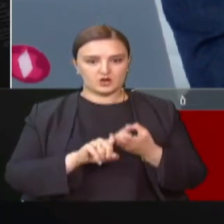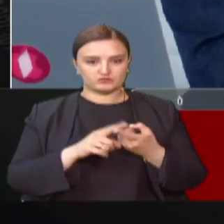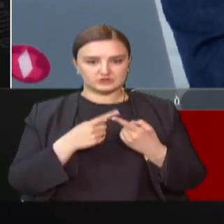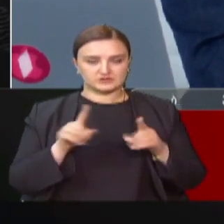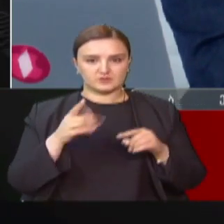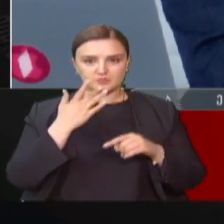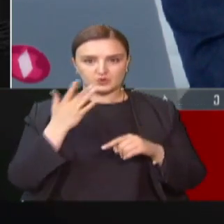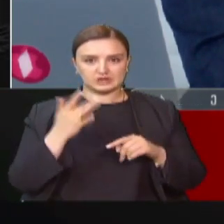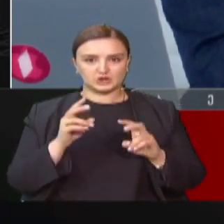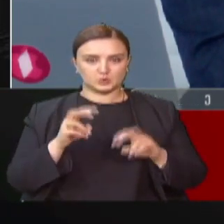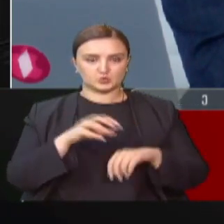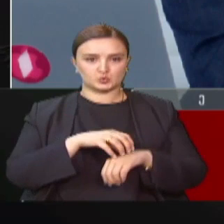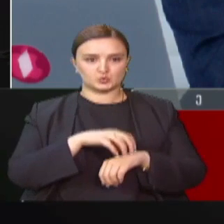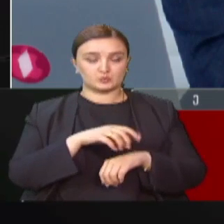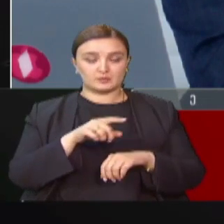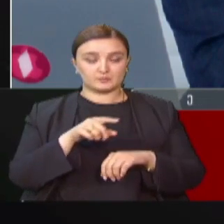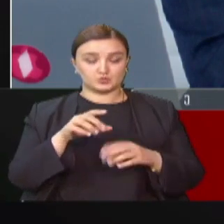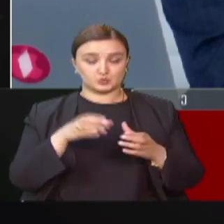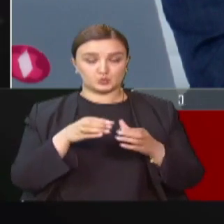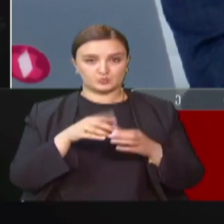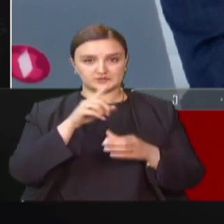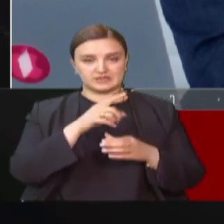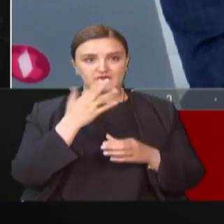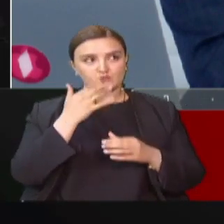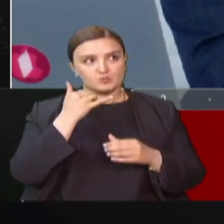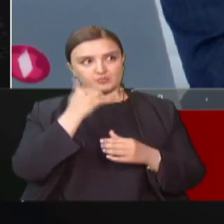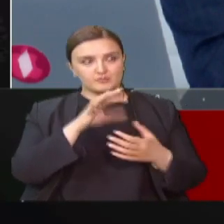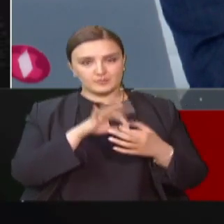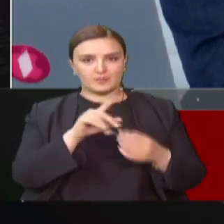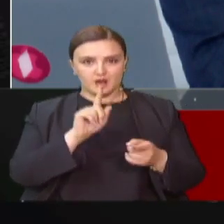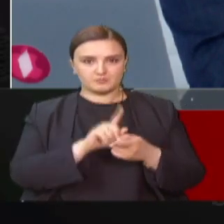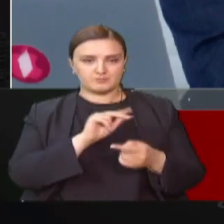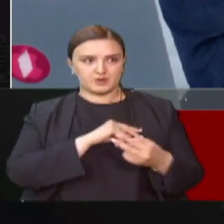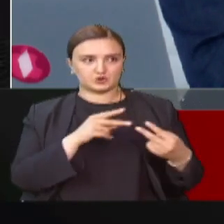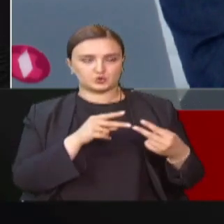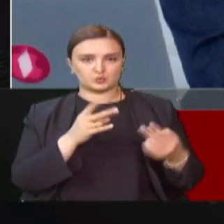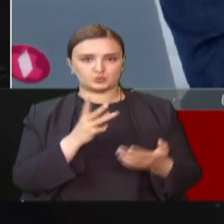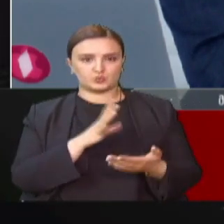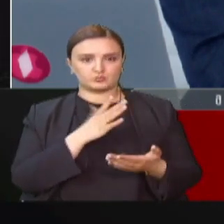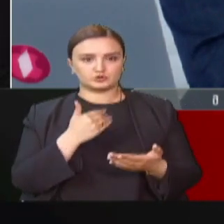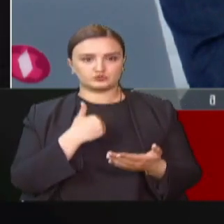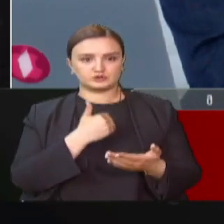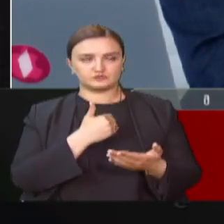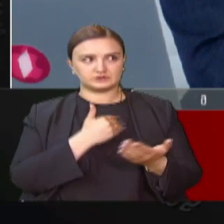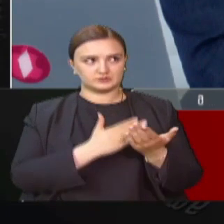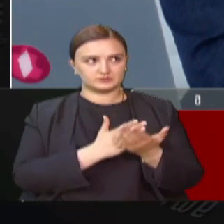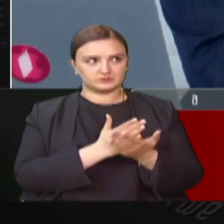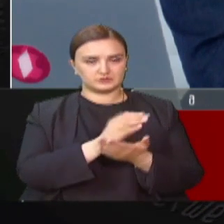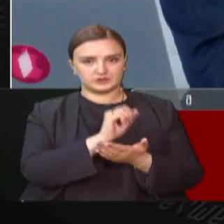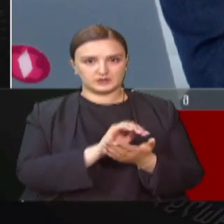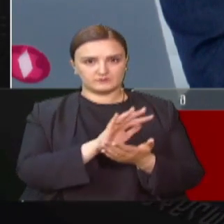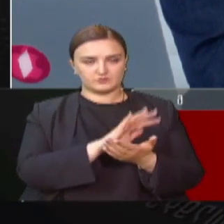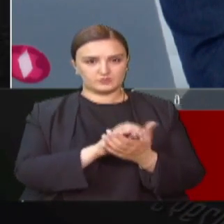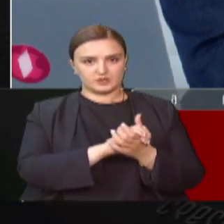სხვა პოლიტიკურ ჯგუფს ევროპაში, რომ მას ყავდეს აუცილებლად პარტნიორი მაშინ, როდესაც ჩვენ მივისწრაფით ევროკავშირის წევრობისკენ და